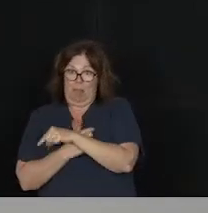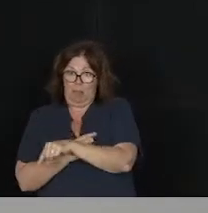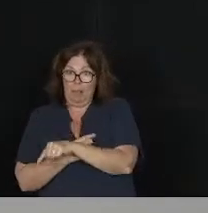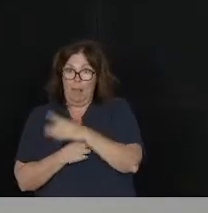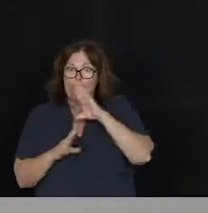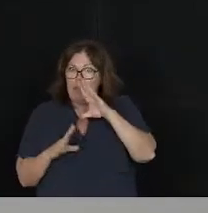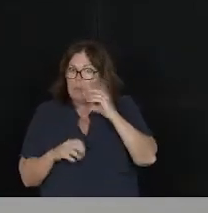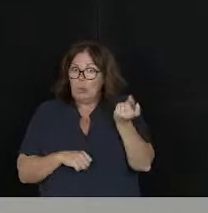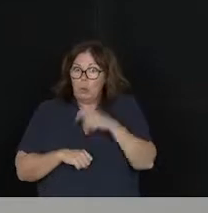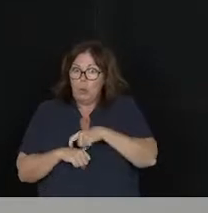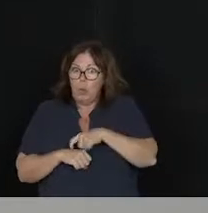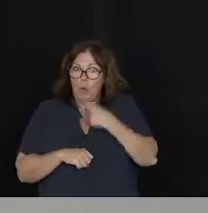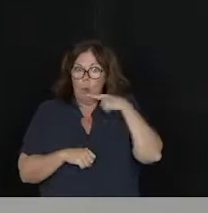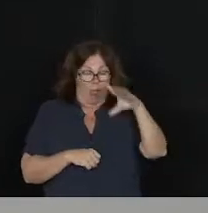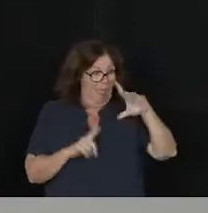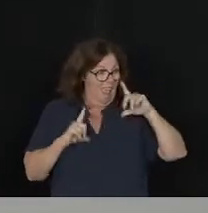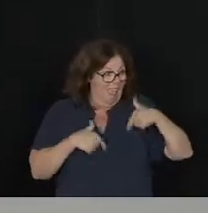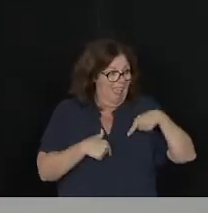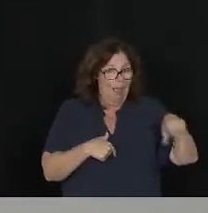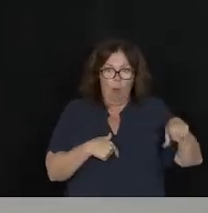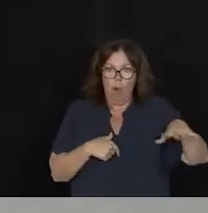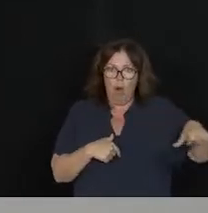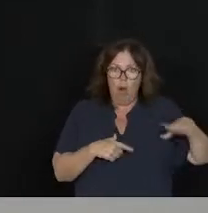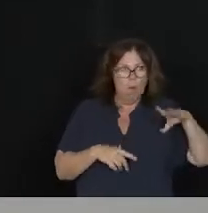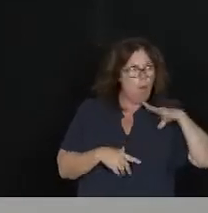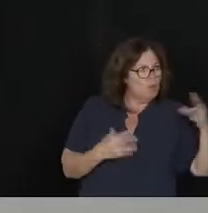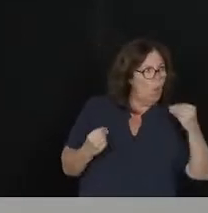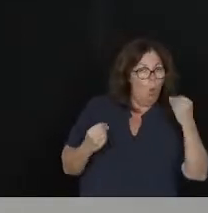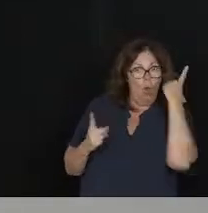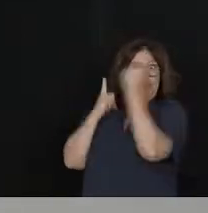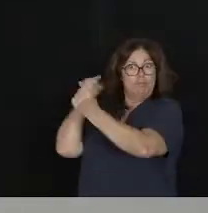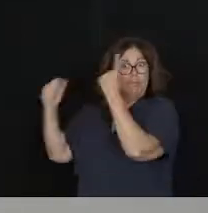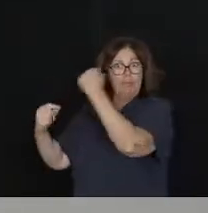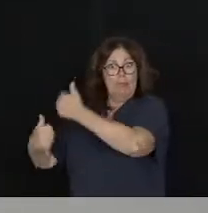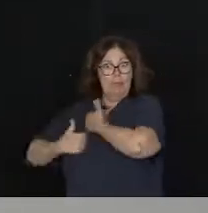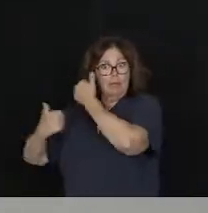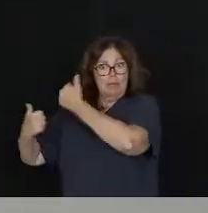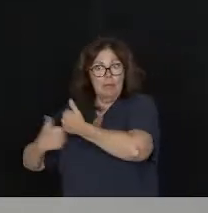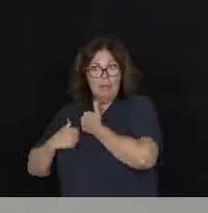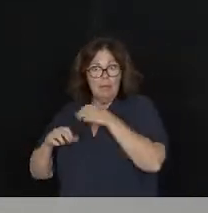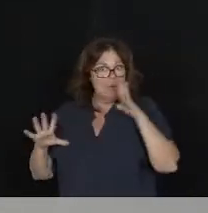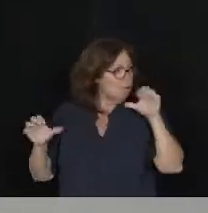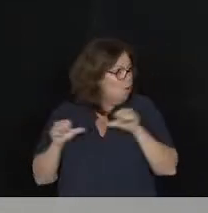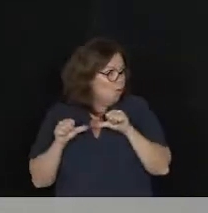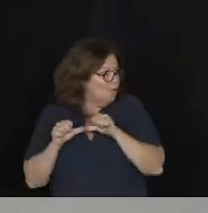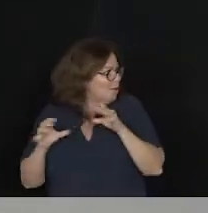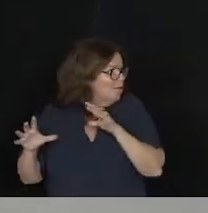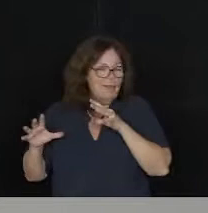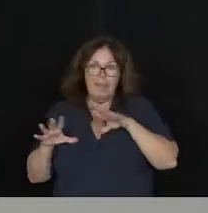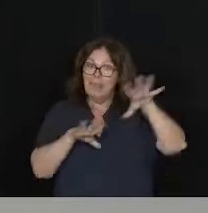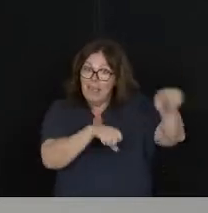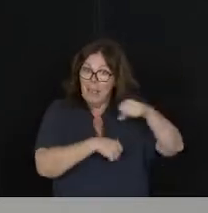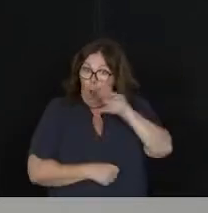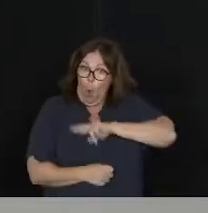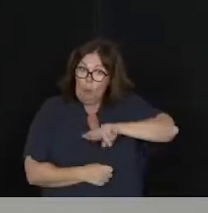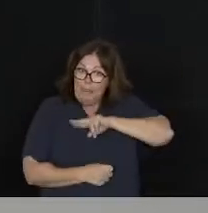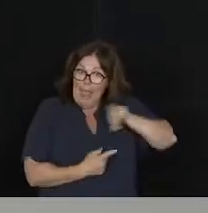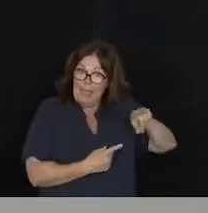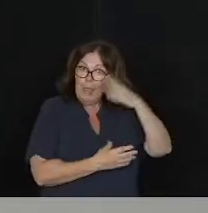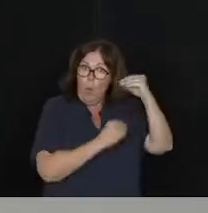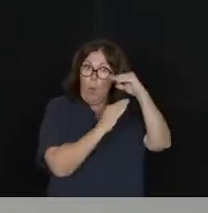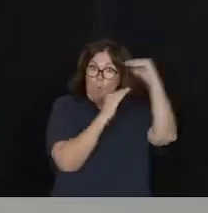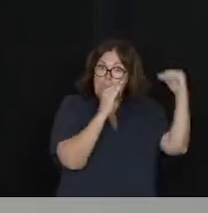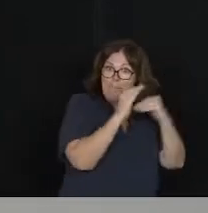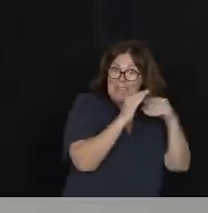des remplaçants aux instituteurs mobilisés pour la rentrée, mais aussi des retraités, des élèves mineurs n'ayant pas encore accompli leur